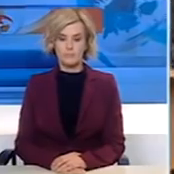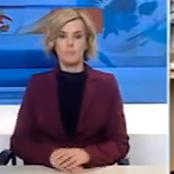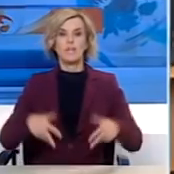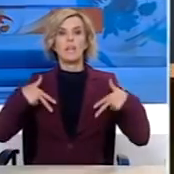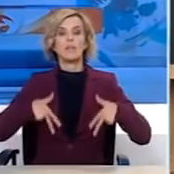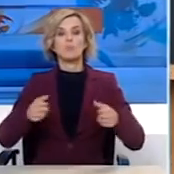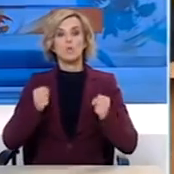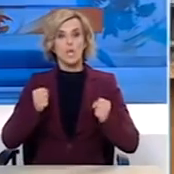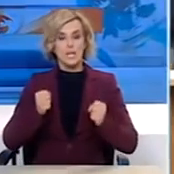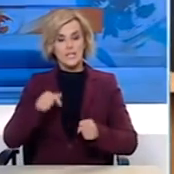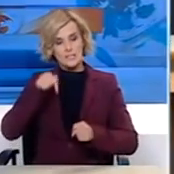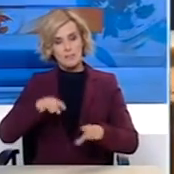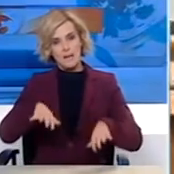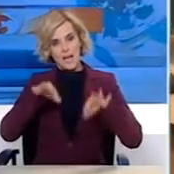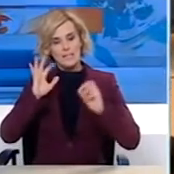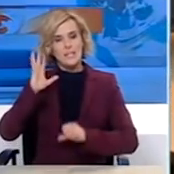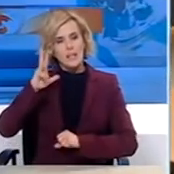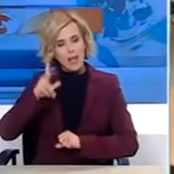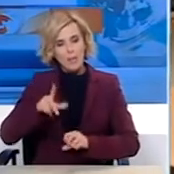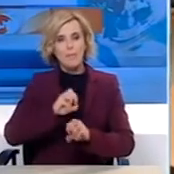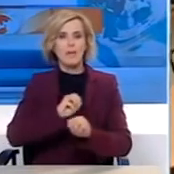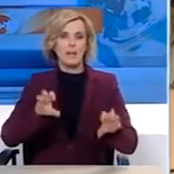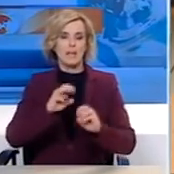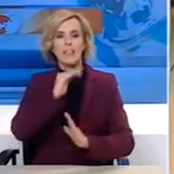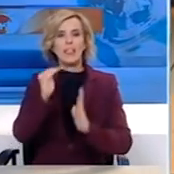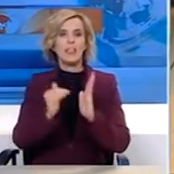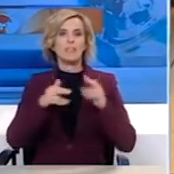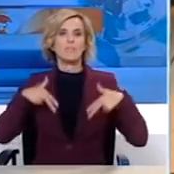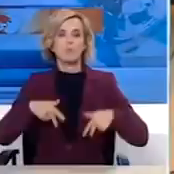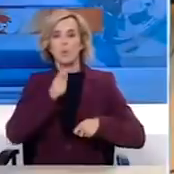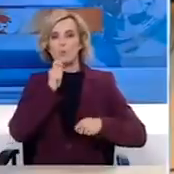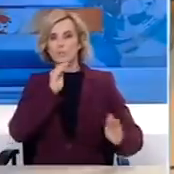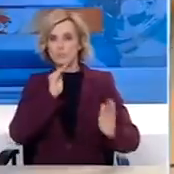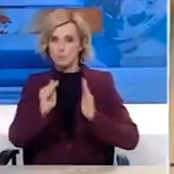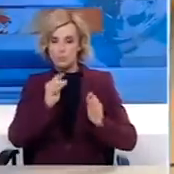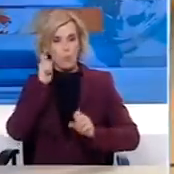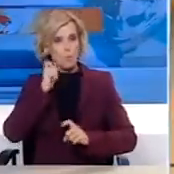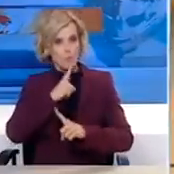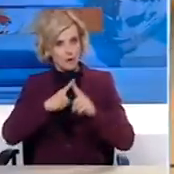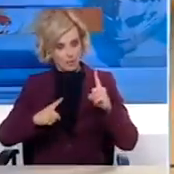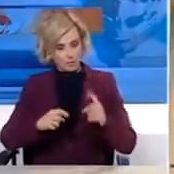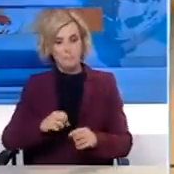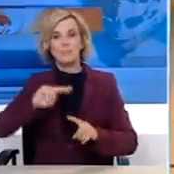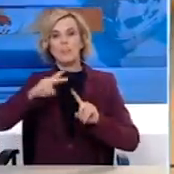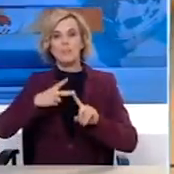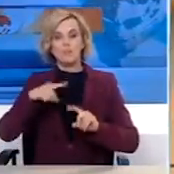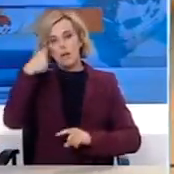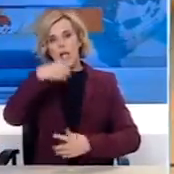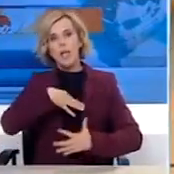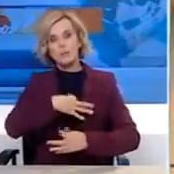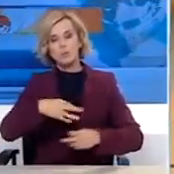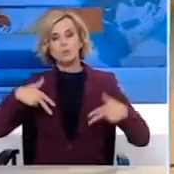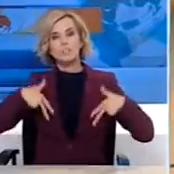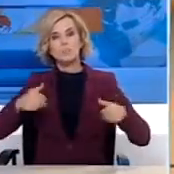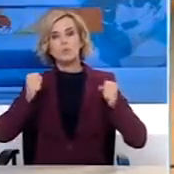Υγείας ξεκινάει η καθημερινή ενημέρωση από τον Υφυπουργό Πολιτικής Προστασίας και Διαχείρισης Κρίσεων Νίκο Χαρδαλιά και τον εκπρόσωπο του